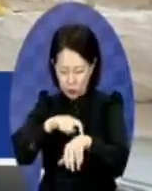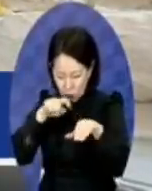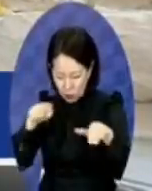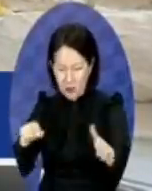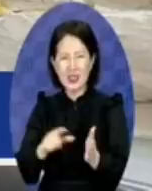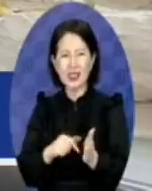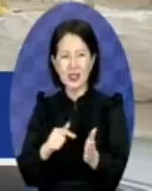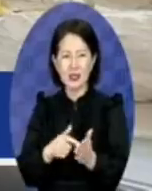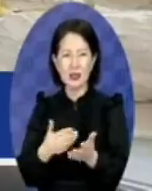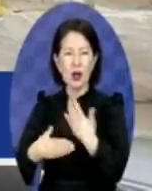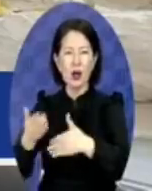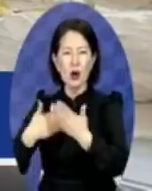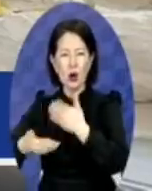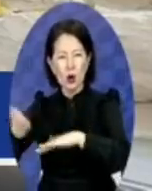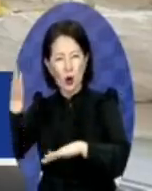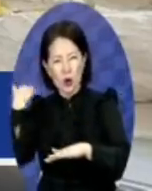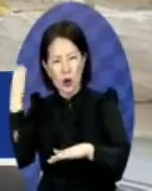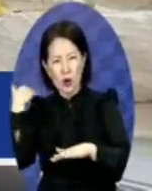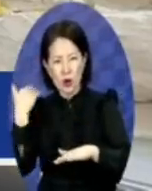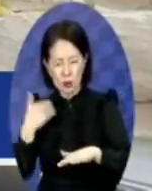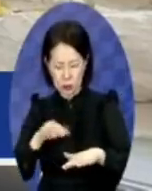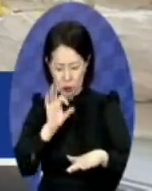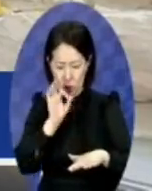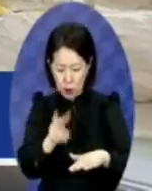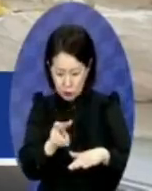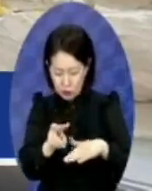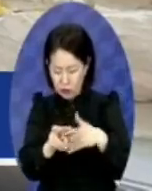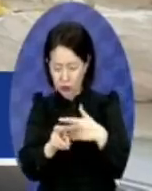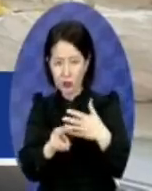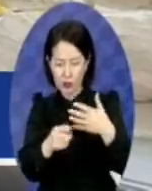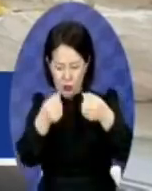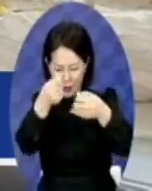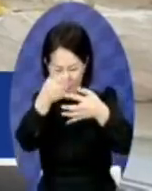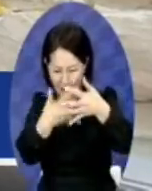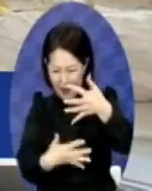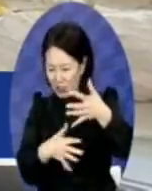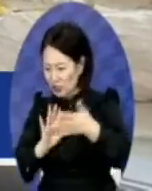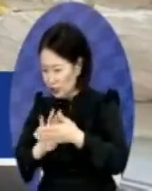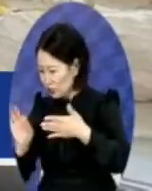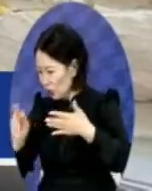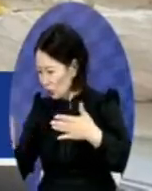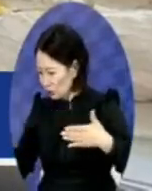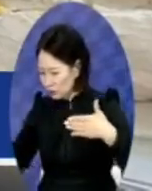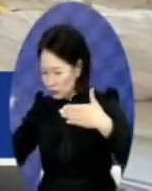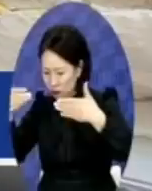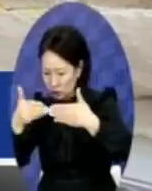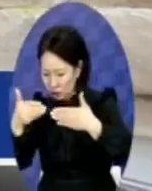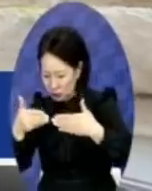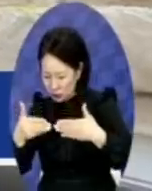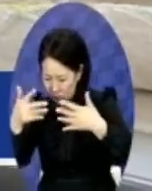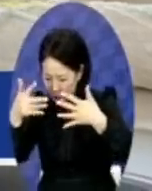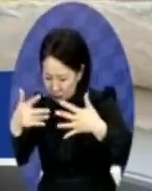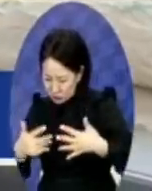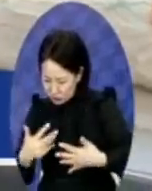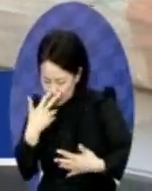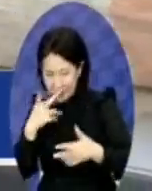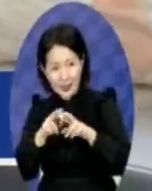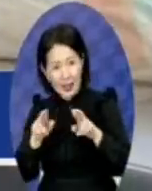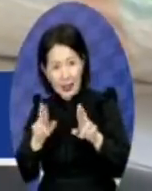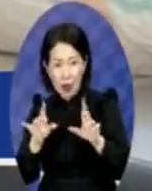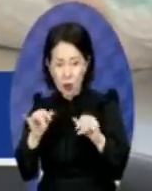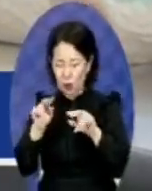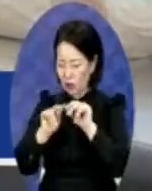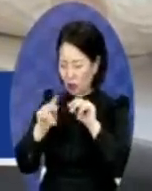өмнө олцсон бүхэл олдуруудтай шинээр олцсныг харьцуулдаг. Тэр дундаасаа бол ялгадах ялга ижил төст байдлуудыг нь бол